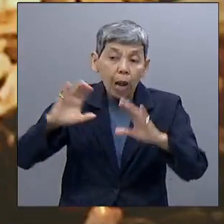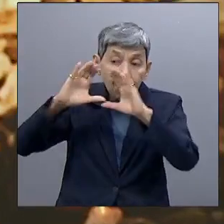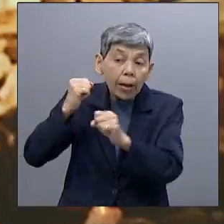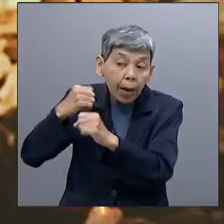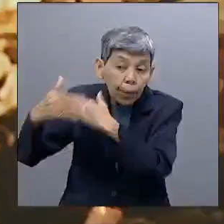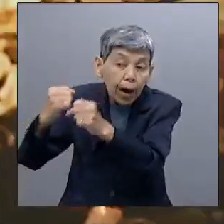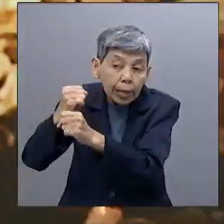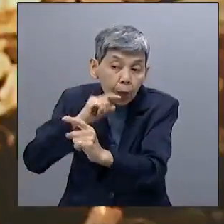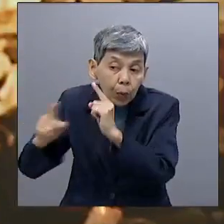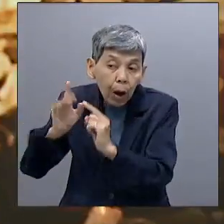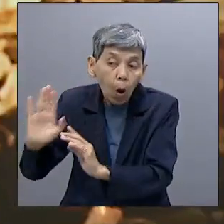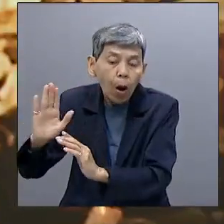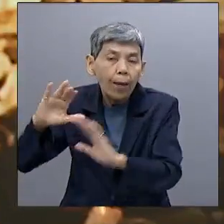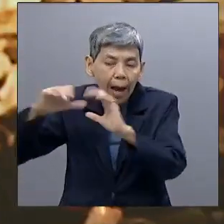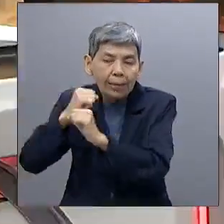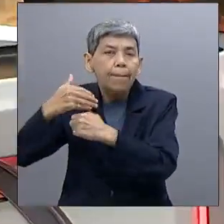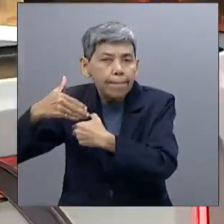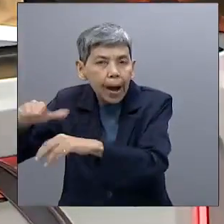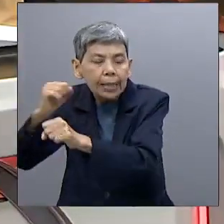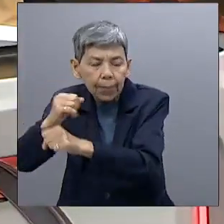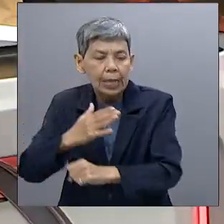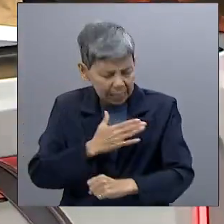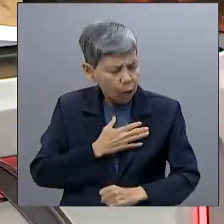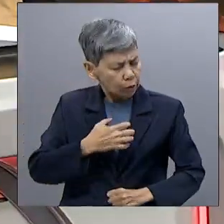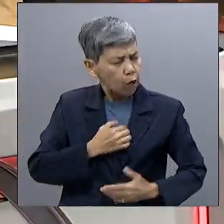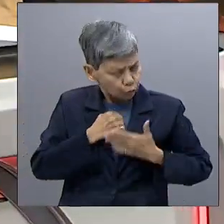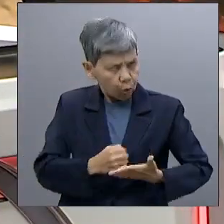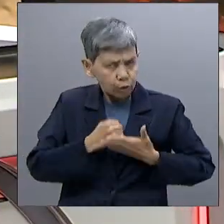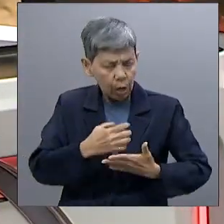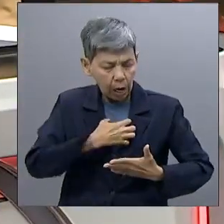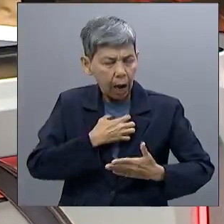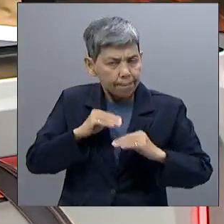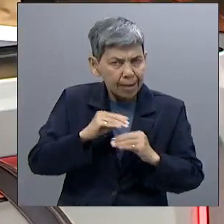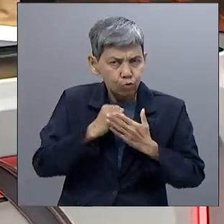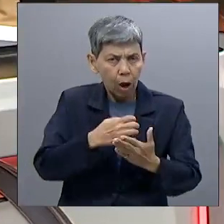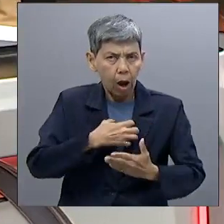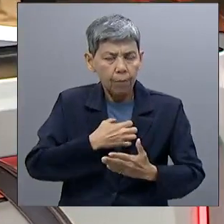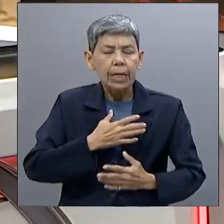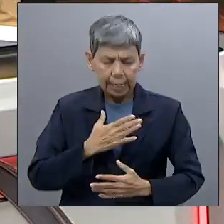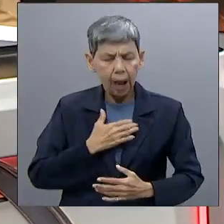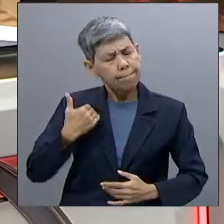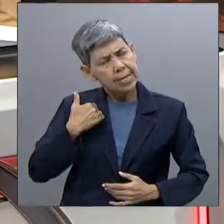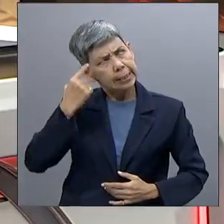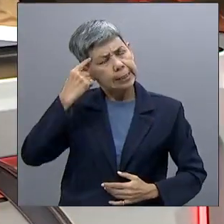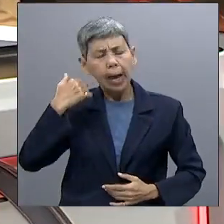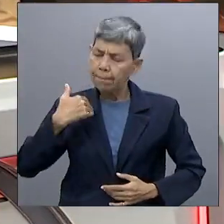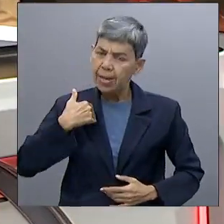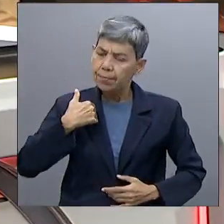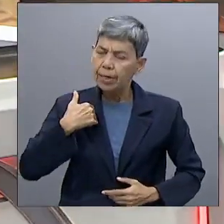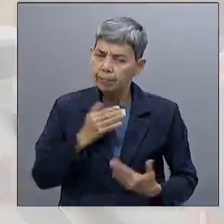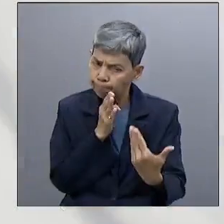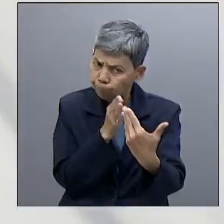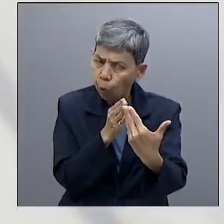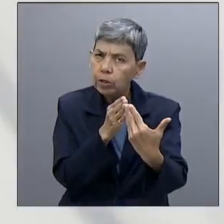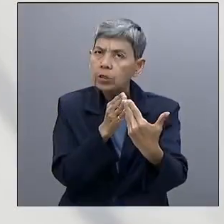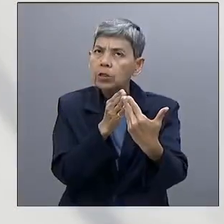วิ่งจะติดต่อช่วยเหลือสิ่งเหล่านี ้ เราเพียงตั้งแต่แรกว่าเอ๊ะเราพอจะมีลู่ทางอีกส่วนหนึ่ง